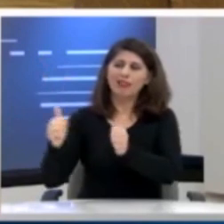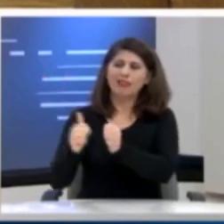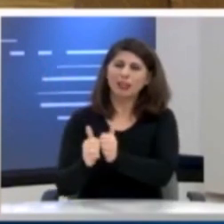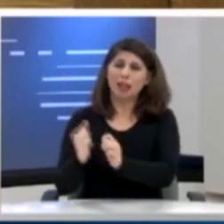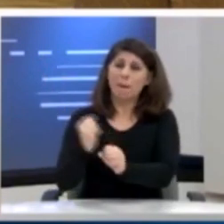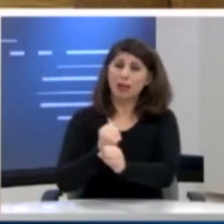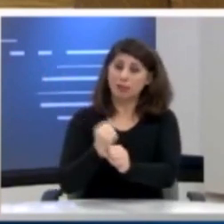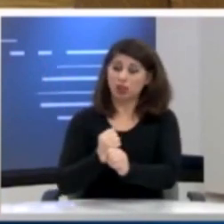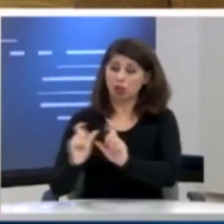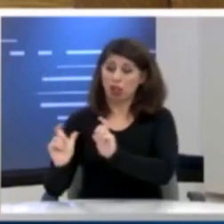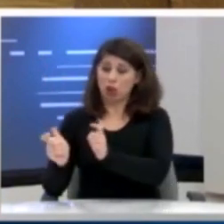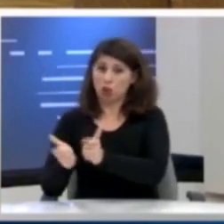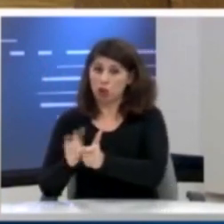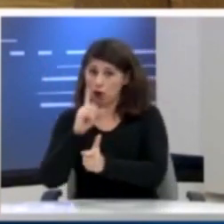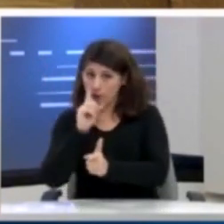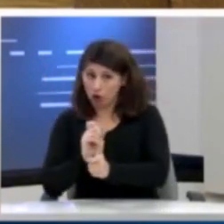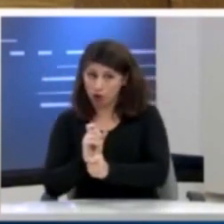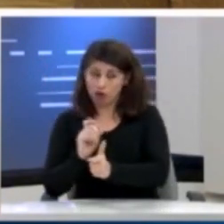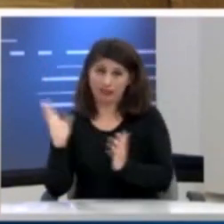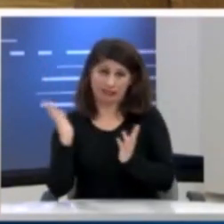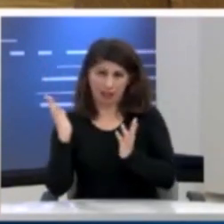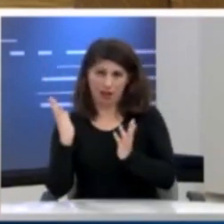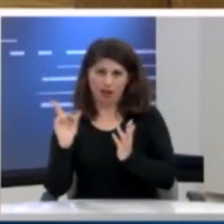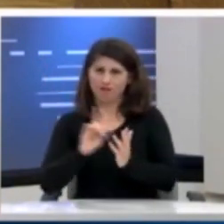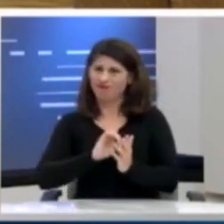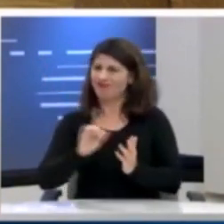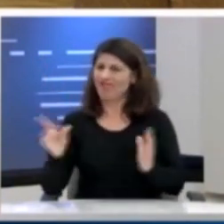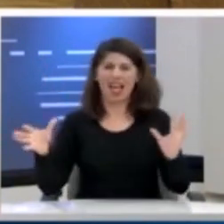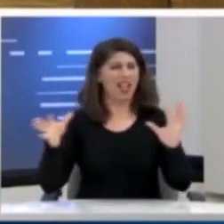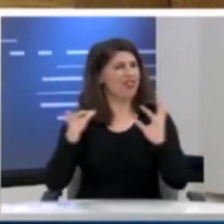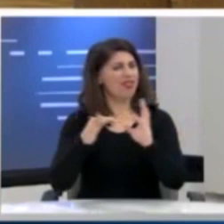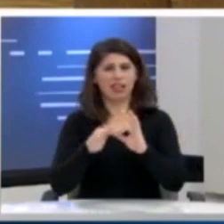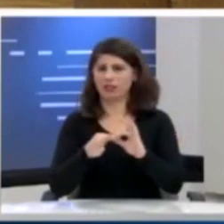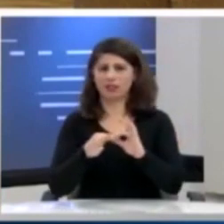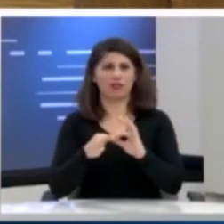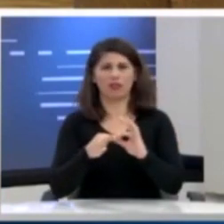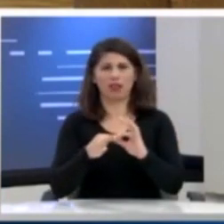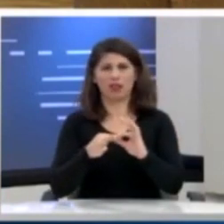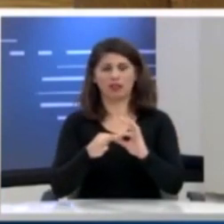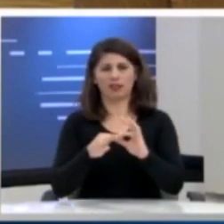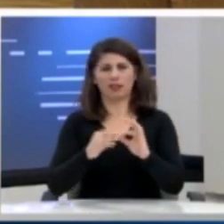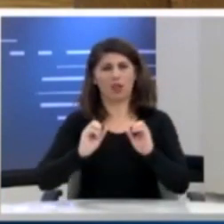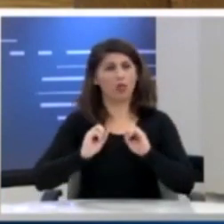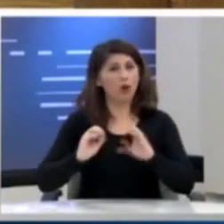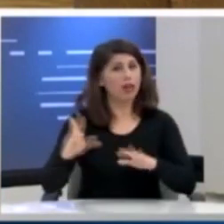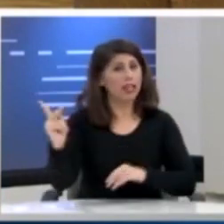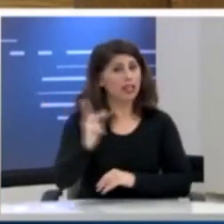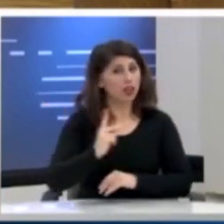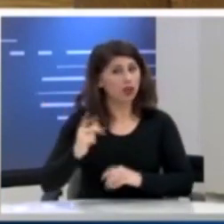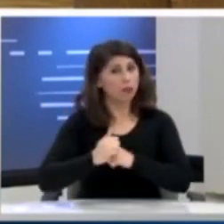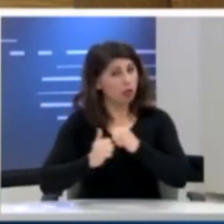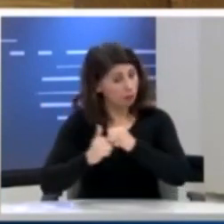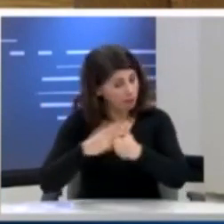των επαγγελματικών και οικογενειακών υποχρεώσεων δεν συνδέεται με εκτεταμένες τουλάχιστον δωρεάν